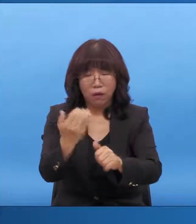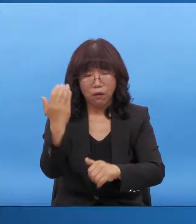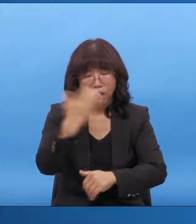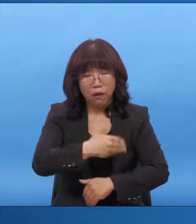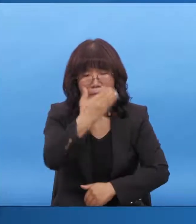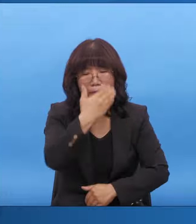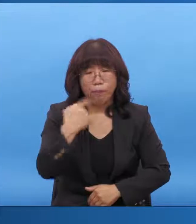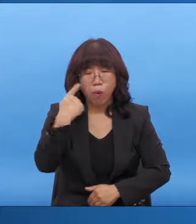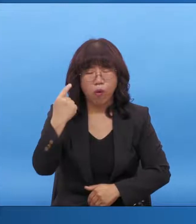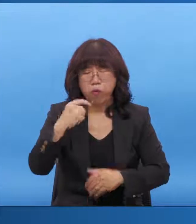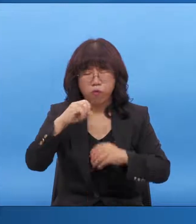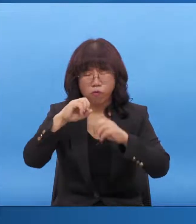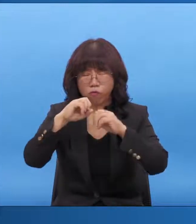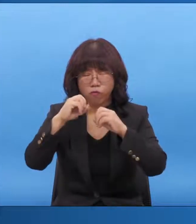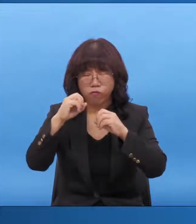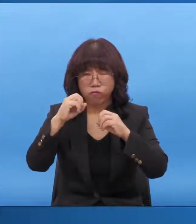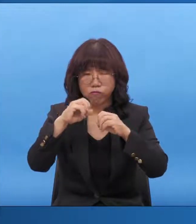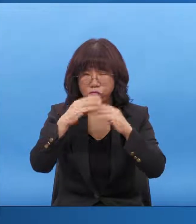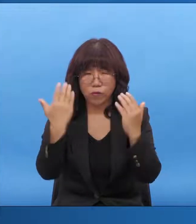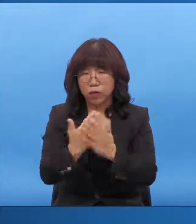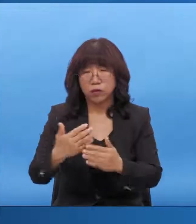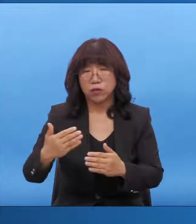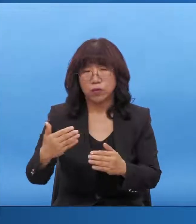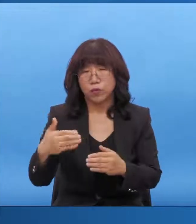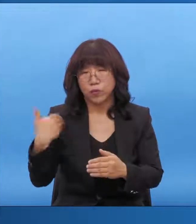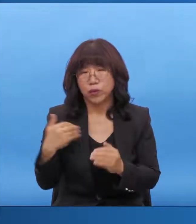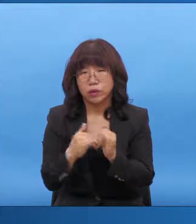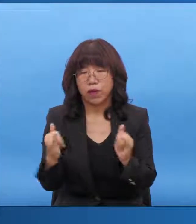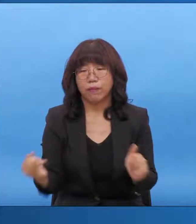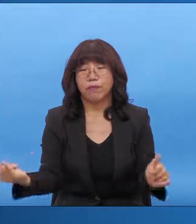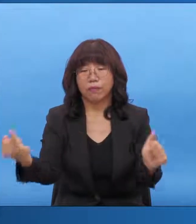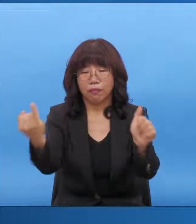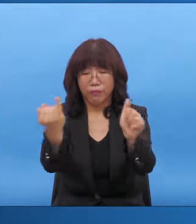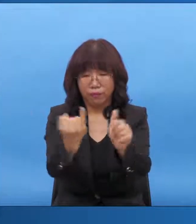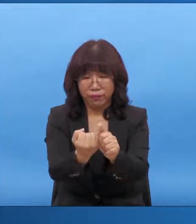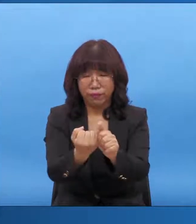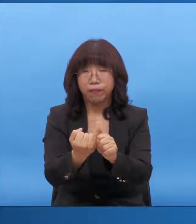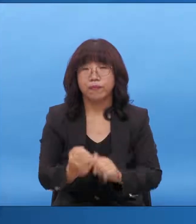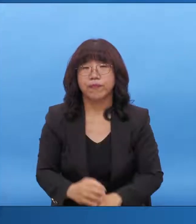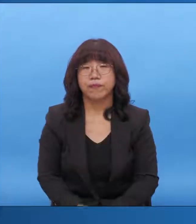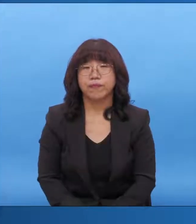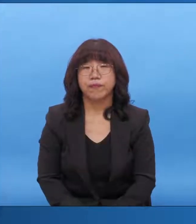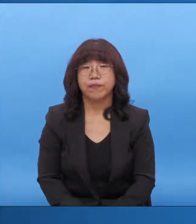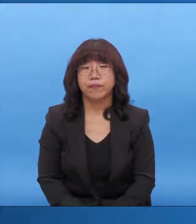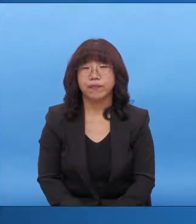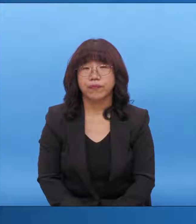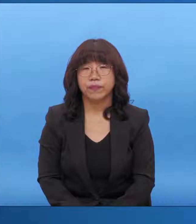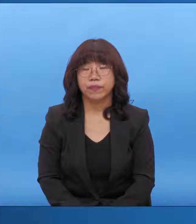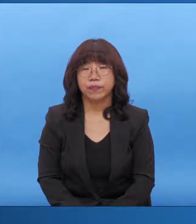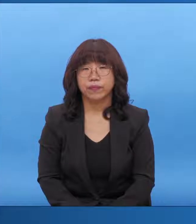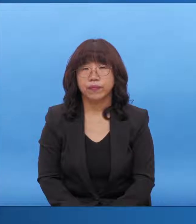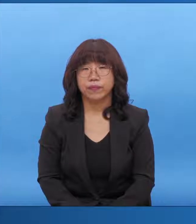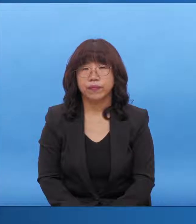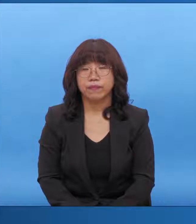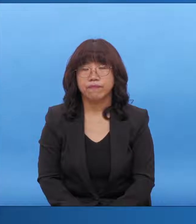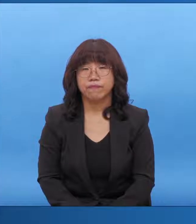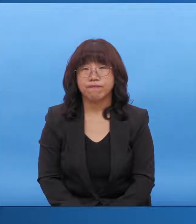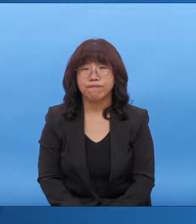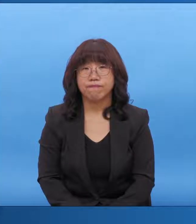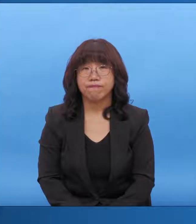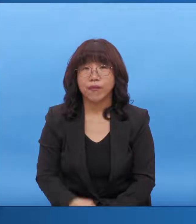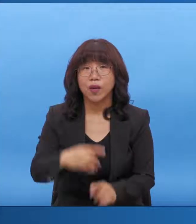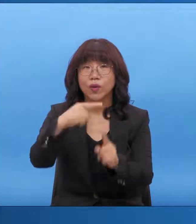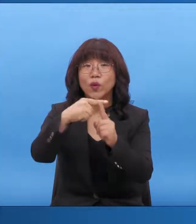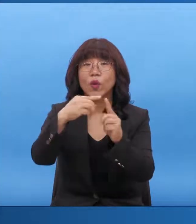And I saw this remnant. He was very good remnant, outstanding remnant, but he got married to a person that was a non-believer. 그래서 저는 교회 다니는 사람도